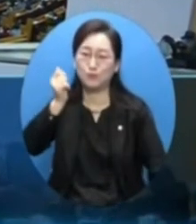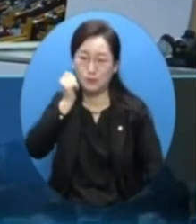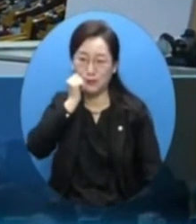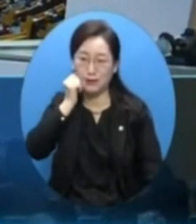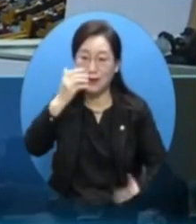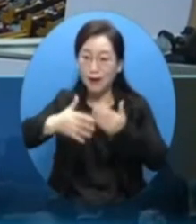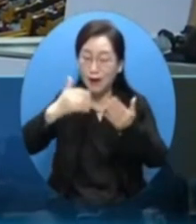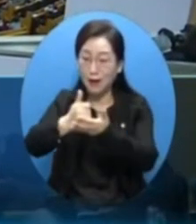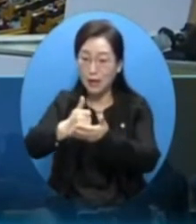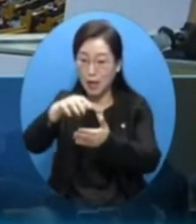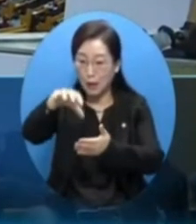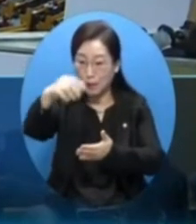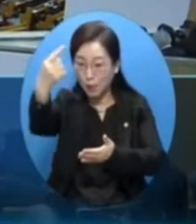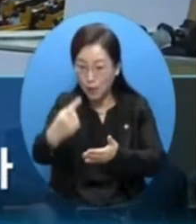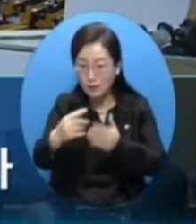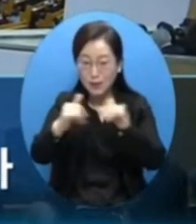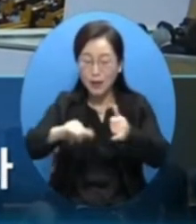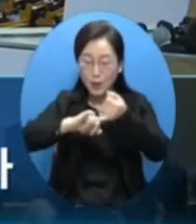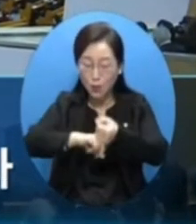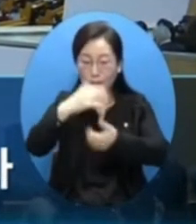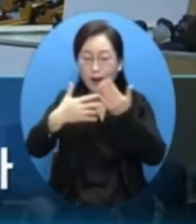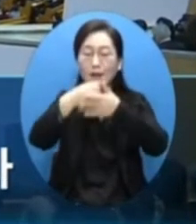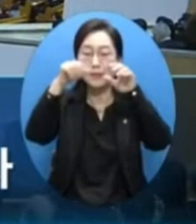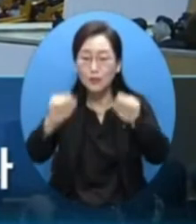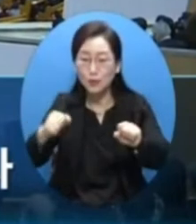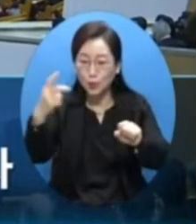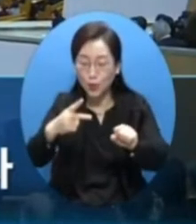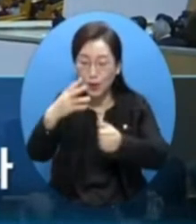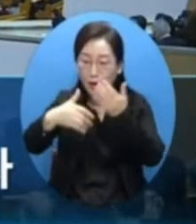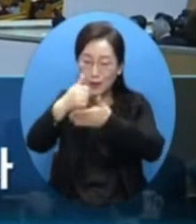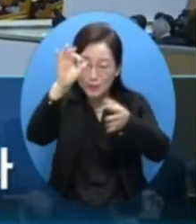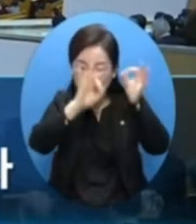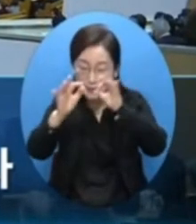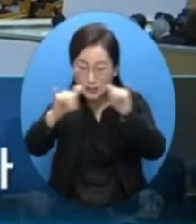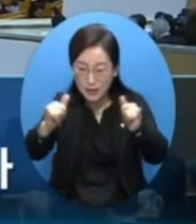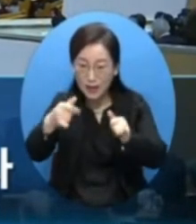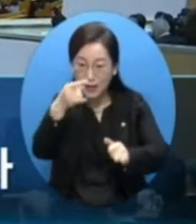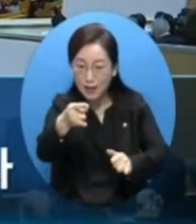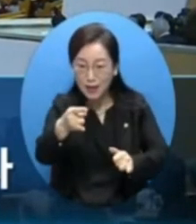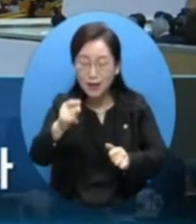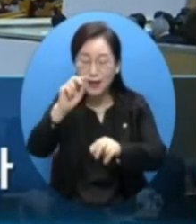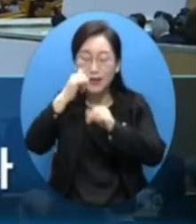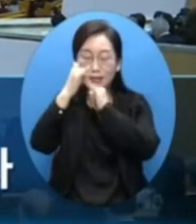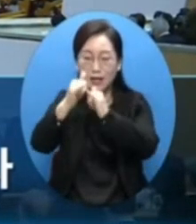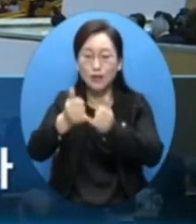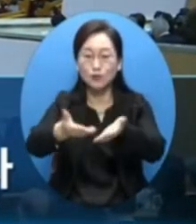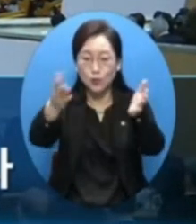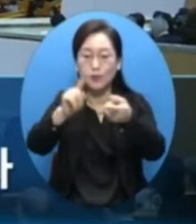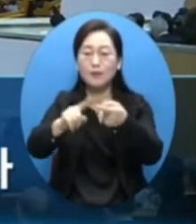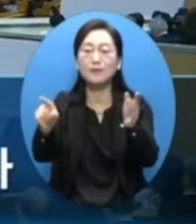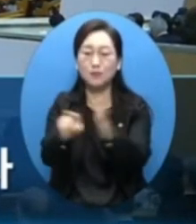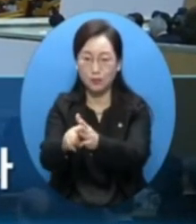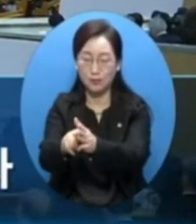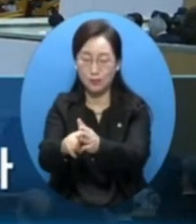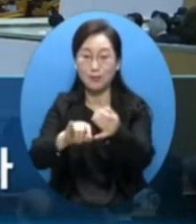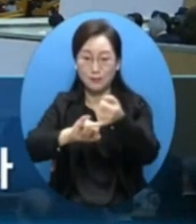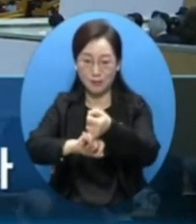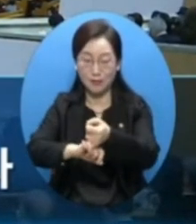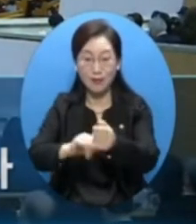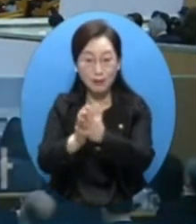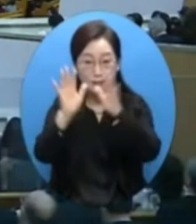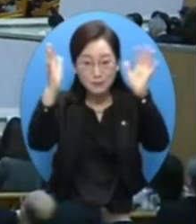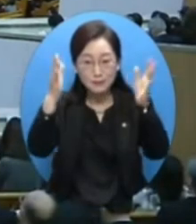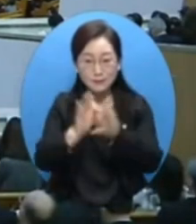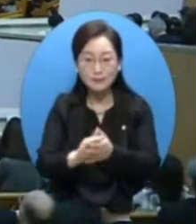하나님께 나아가는 자는 반드시 그가 계신 것과 그가 자기를 찾는 자들에게 상처 주시는 이심을 믿어야 할지니라 할렐루야